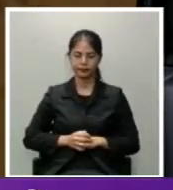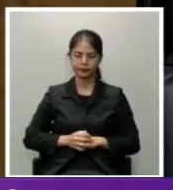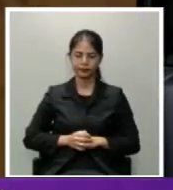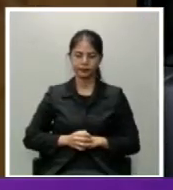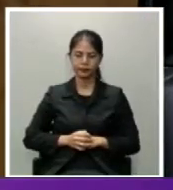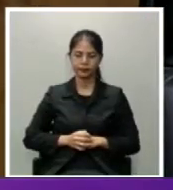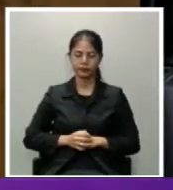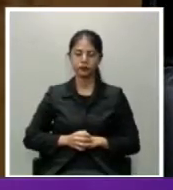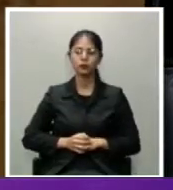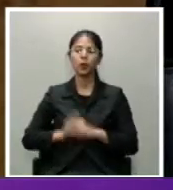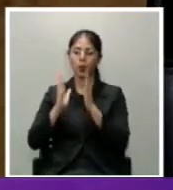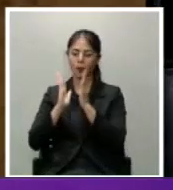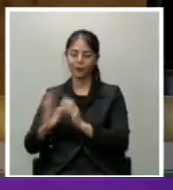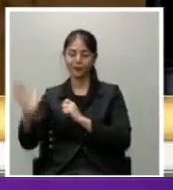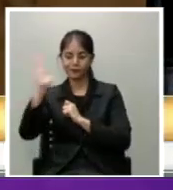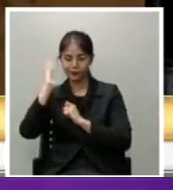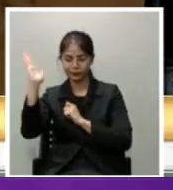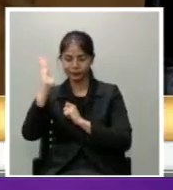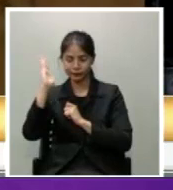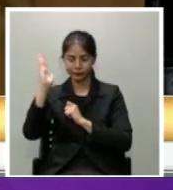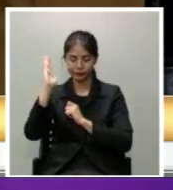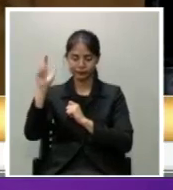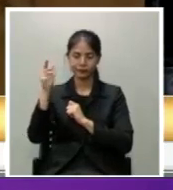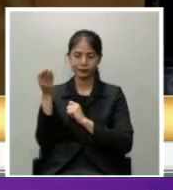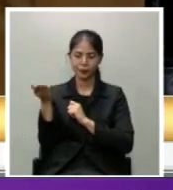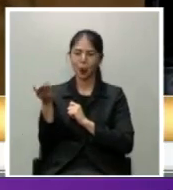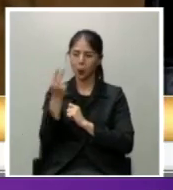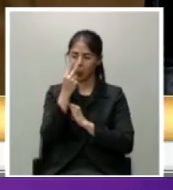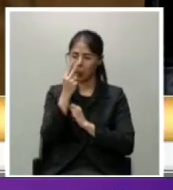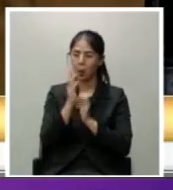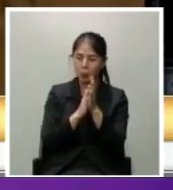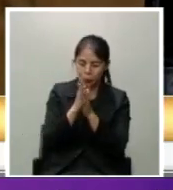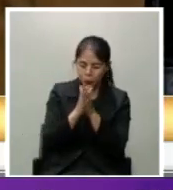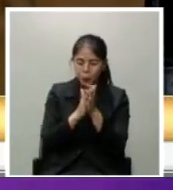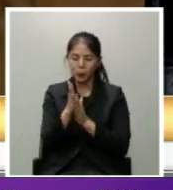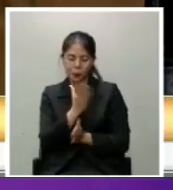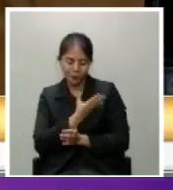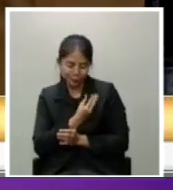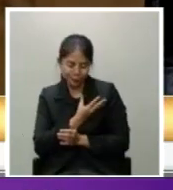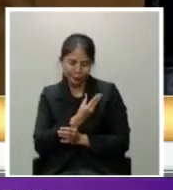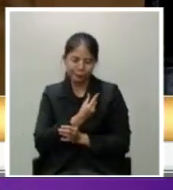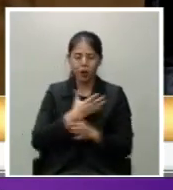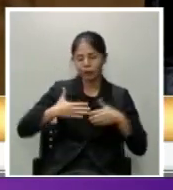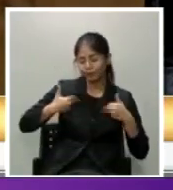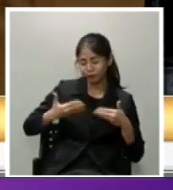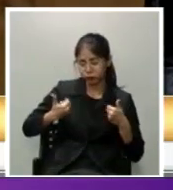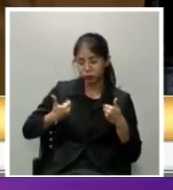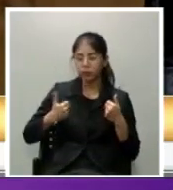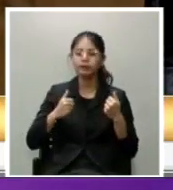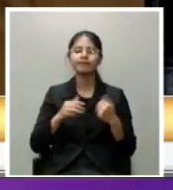ท่านผู้อภิปรายเมื่อสักครู่อภิปรายได้ตื่นเต้นเร้าใจสยดสยองสนุกสนาน